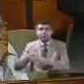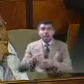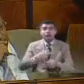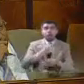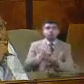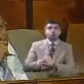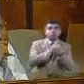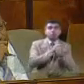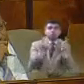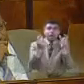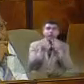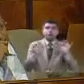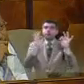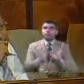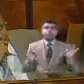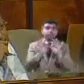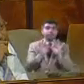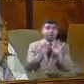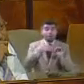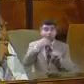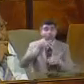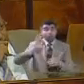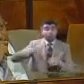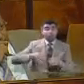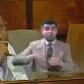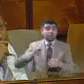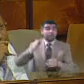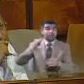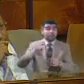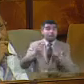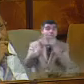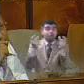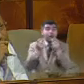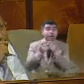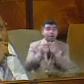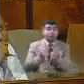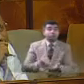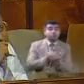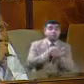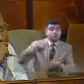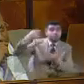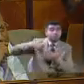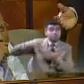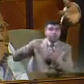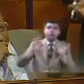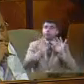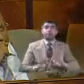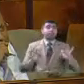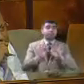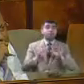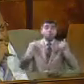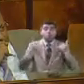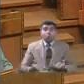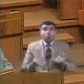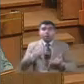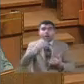سيد الرئيس الحكومة المحترم هو المقاولات اللي ما تخلصتش. اليوم كاين مقاولة الإخوان